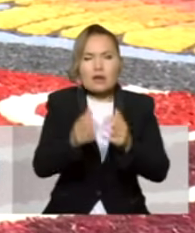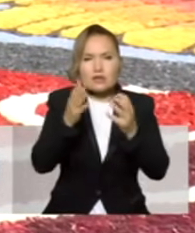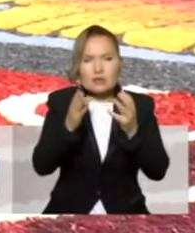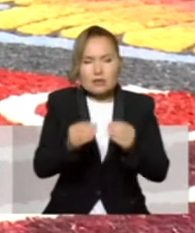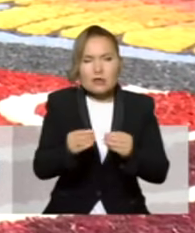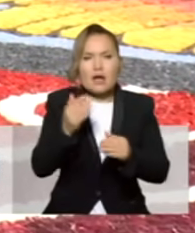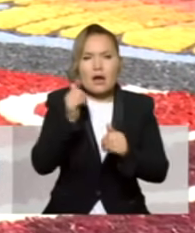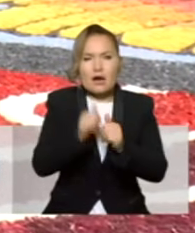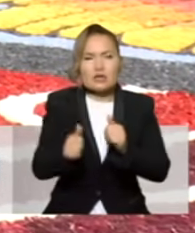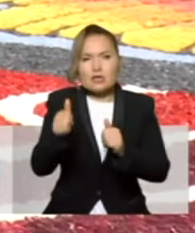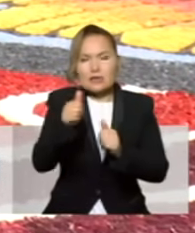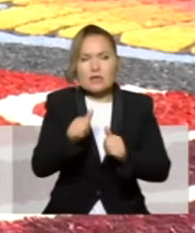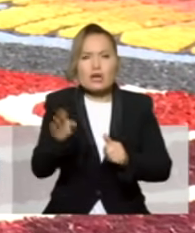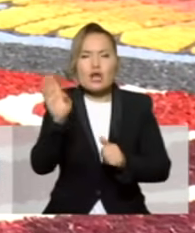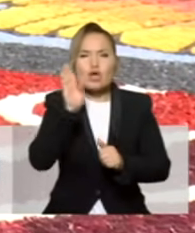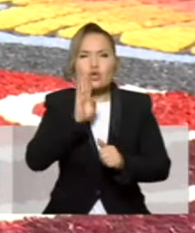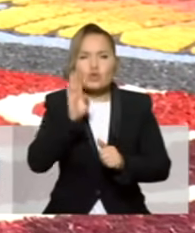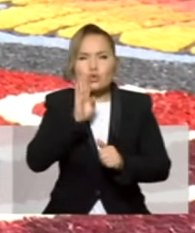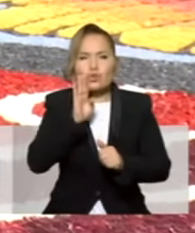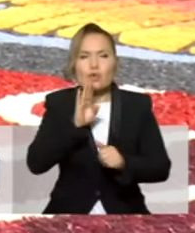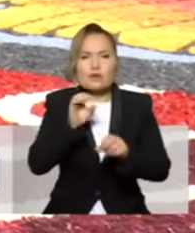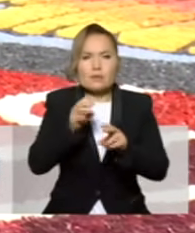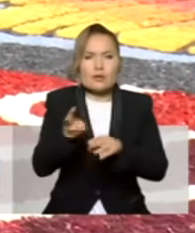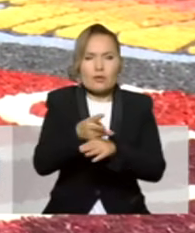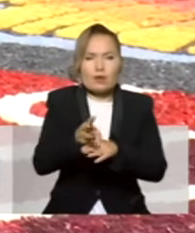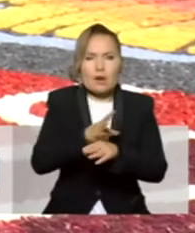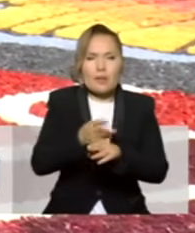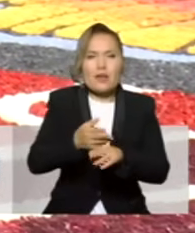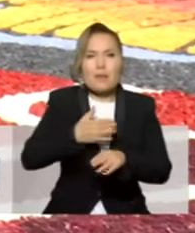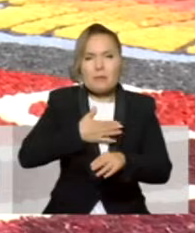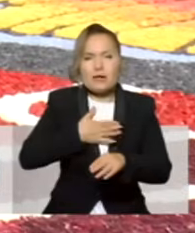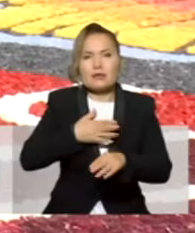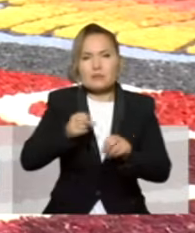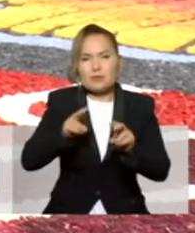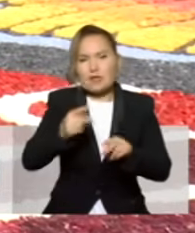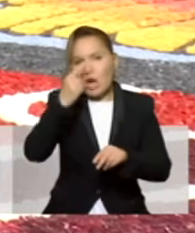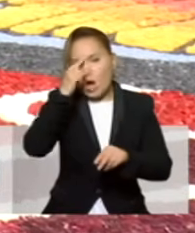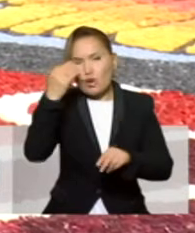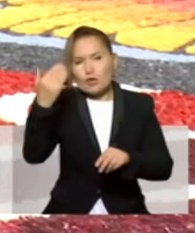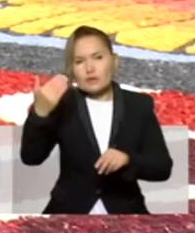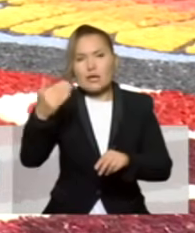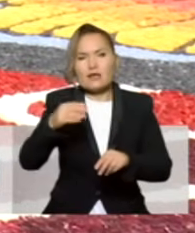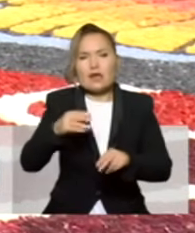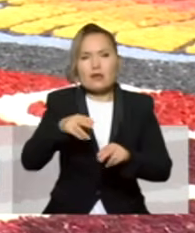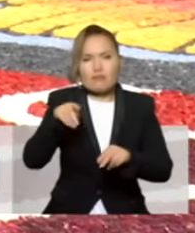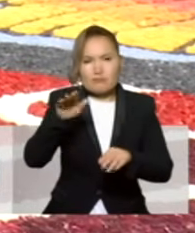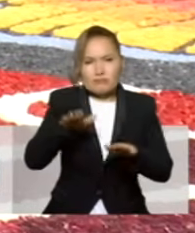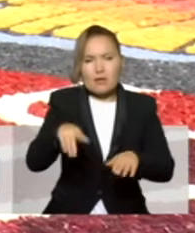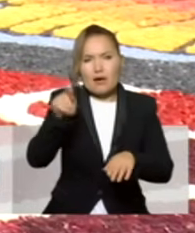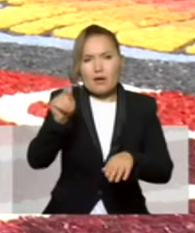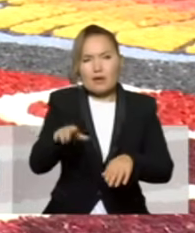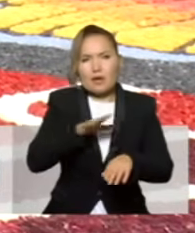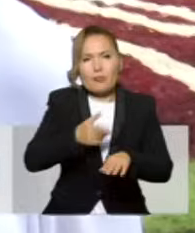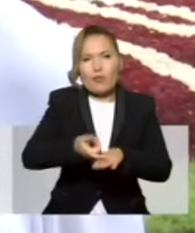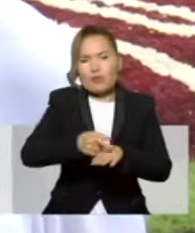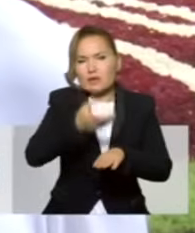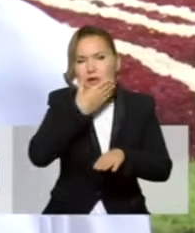Бельгияға осы кілемді көру үшін Үндістаннан арнайы келдім. Түрлі түсті гүлдер сондай әдемі, кәдімгі кілемді жайып